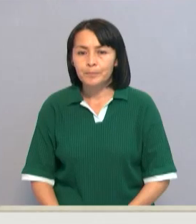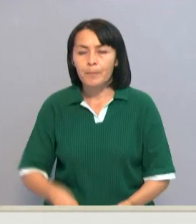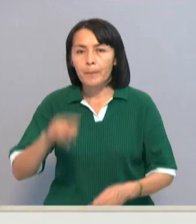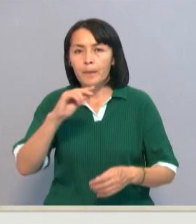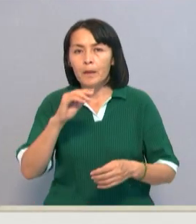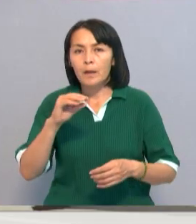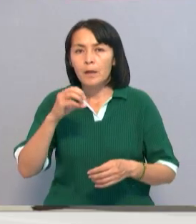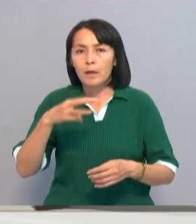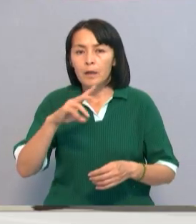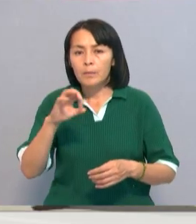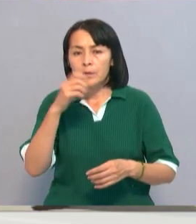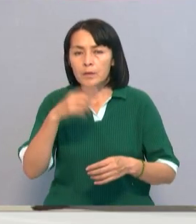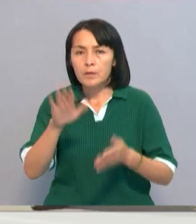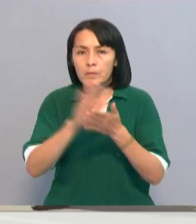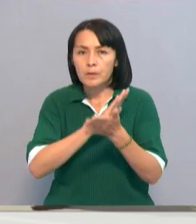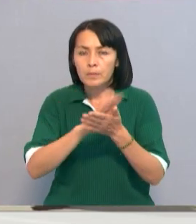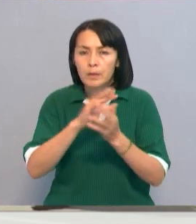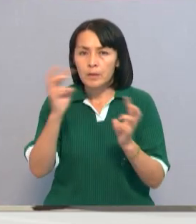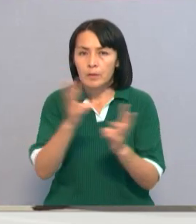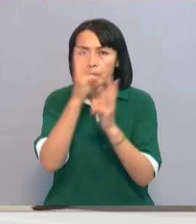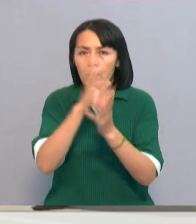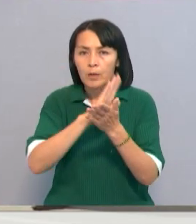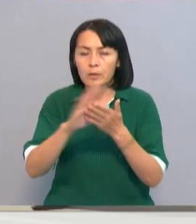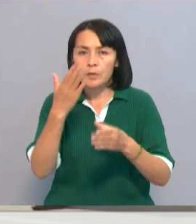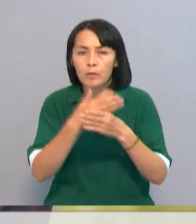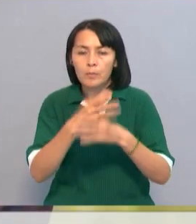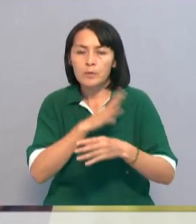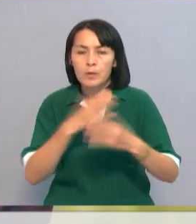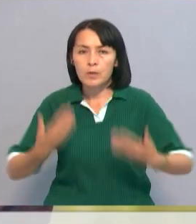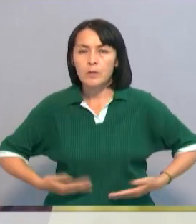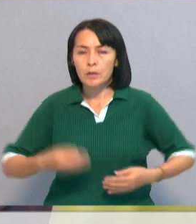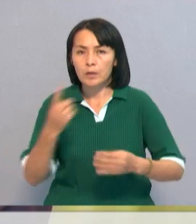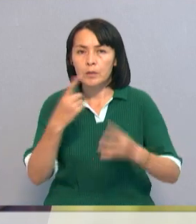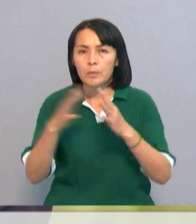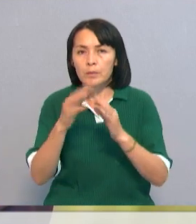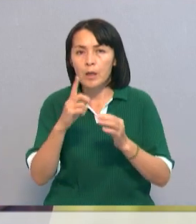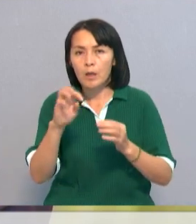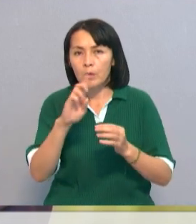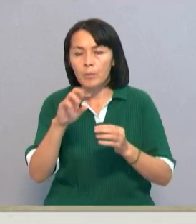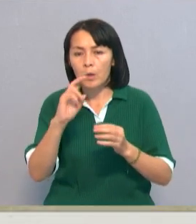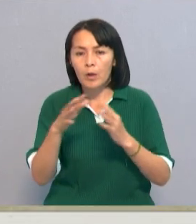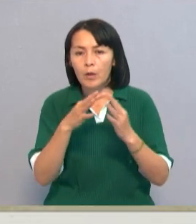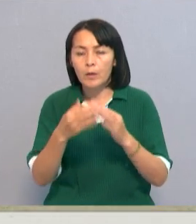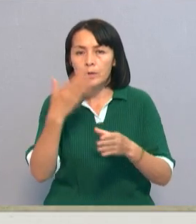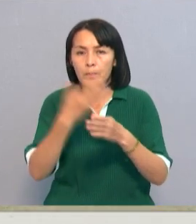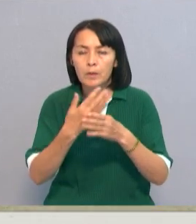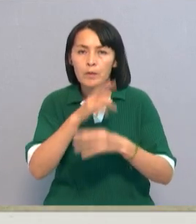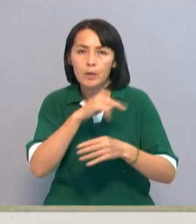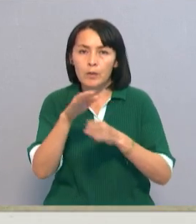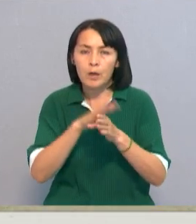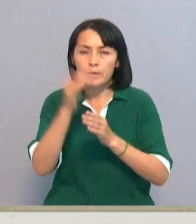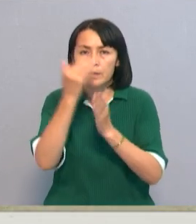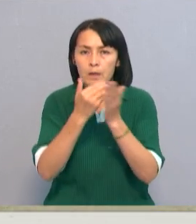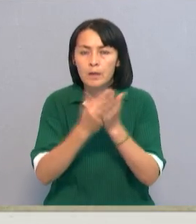МЧС бесплатно почистили дымоходы горожан. К социальной помощи были привлечены жители населенного пункта Кайнар-Булак. Благотворительная работа проведена в